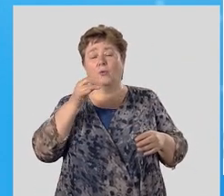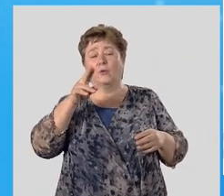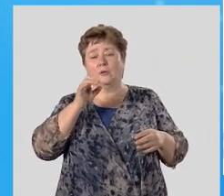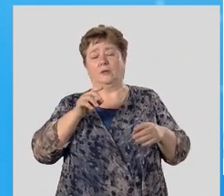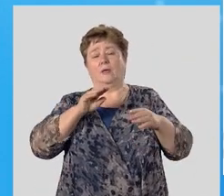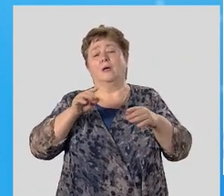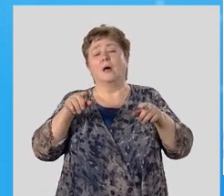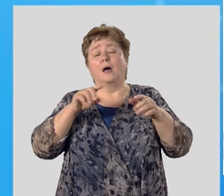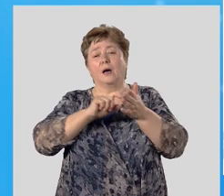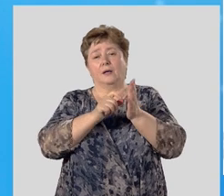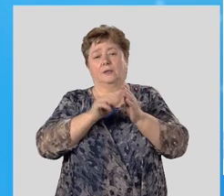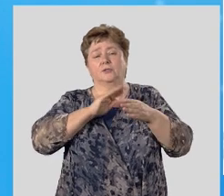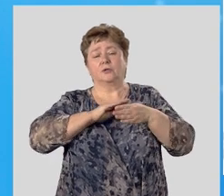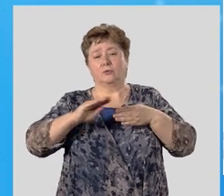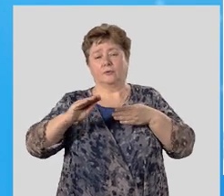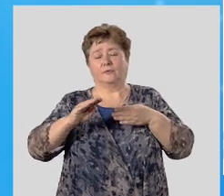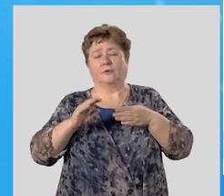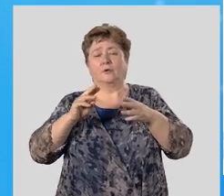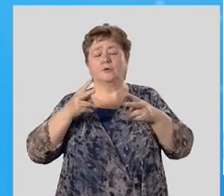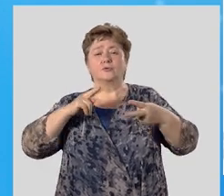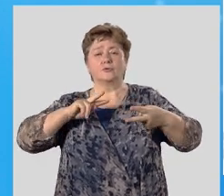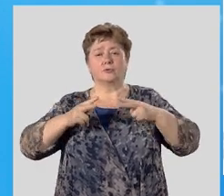Органоидо-клеточный уровень.